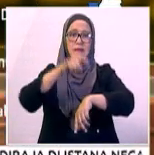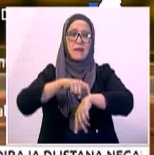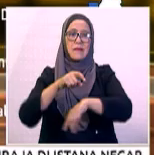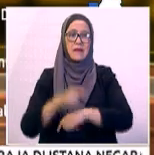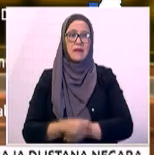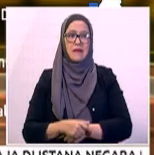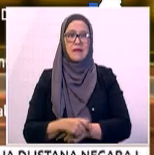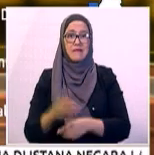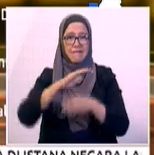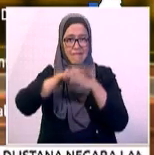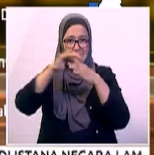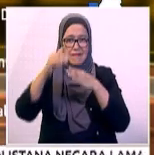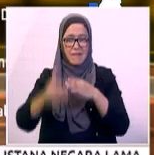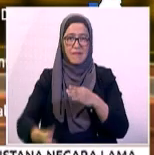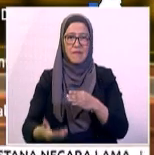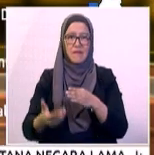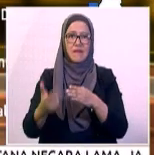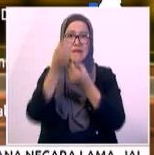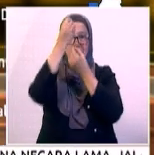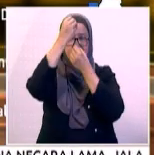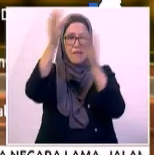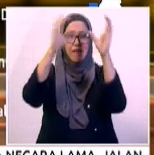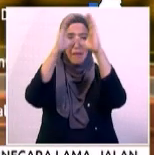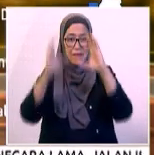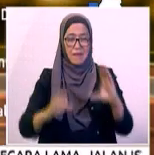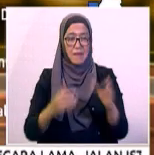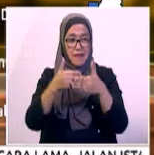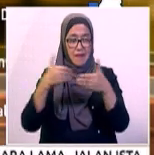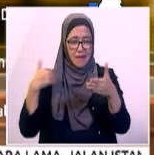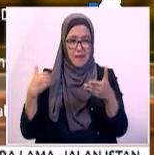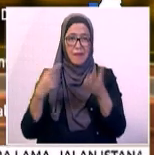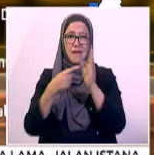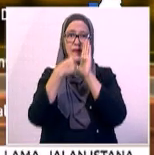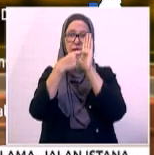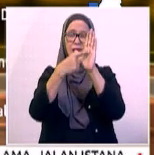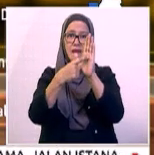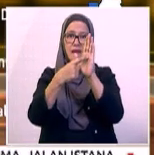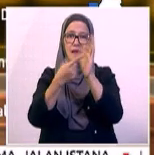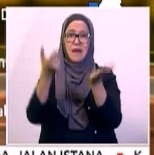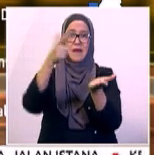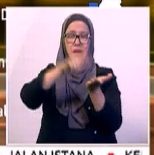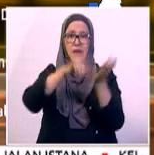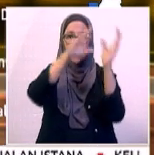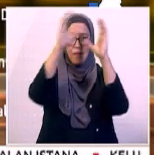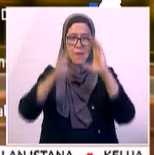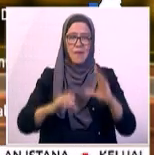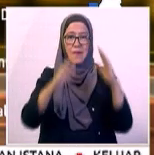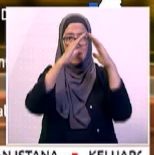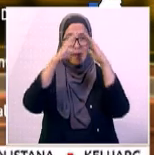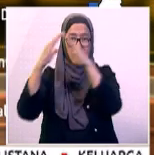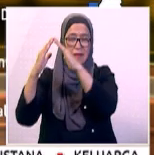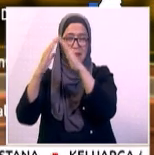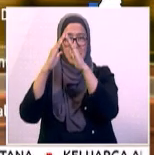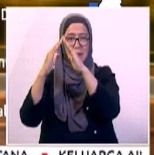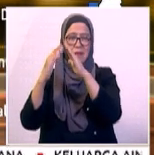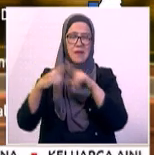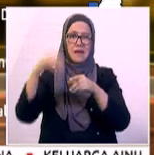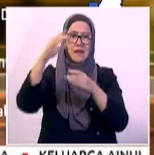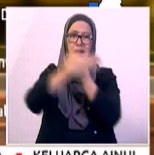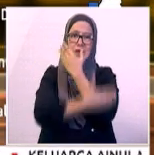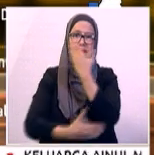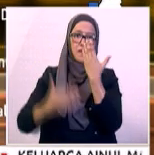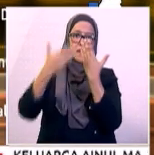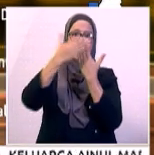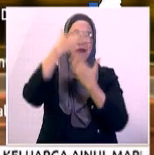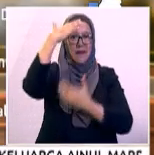Sekian sahaja info cuaca buat kali ini. Sebelum berpisah, kita saksikan ramalan cuaca bagi bandar-bandar utama di seluruh negara. Assalamualaikum dan